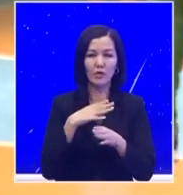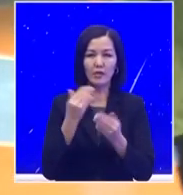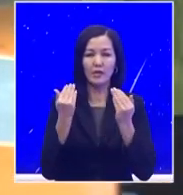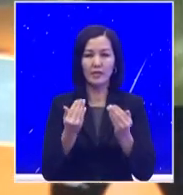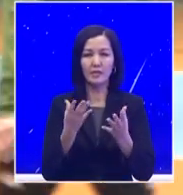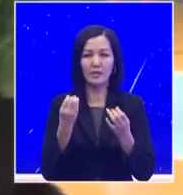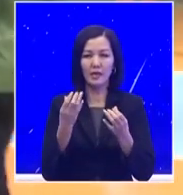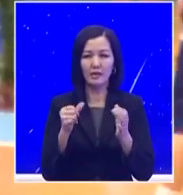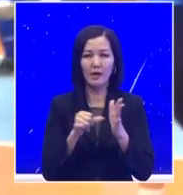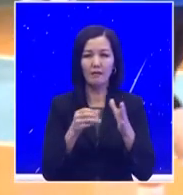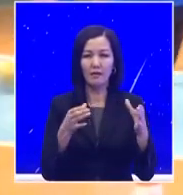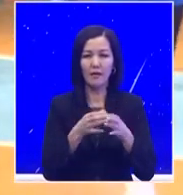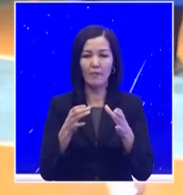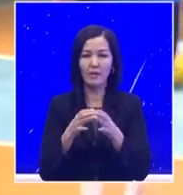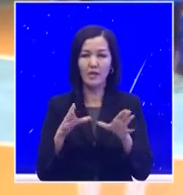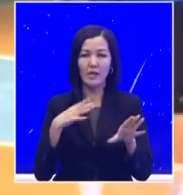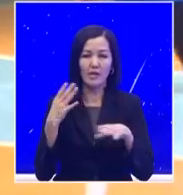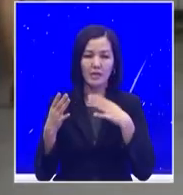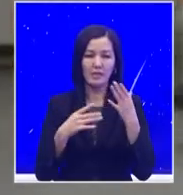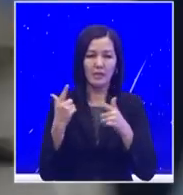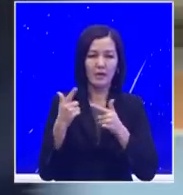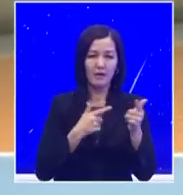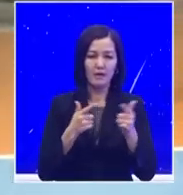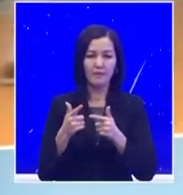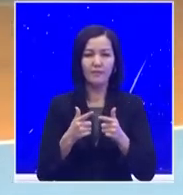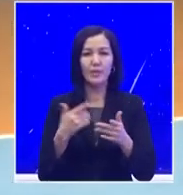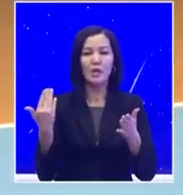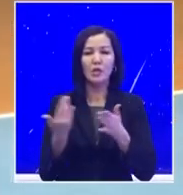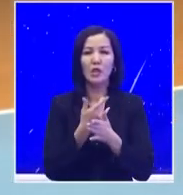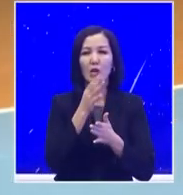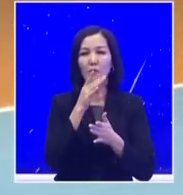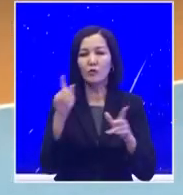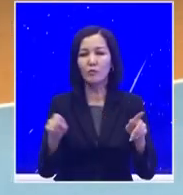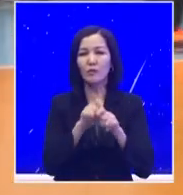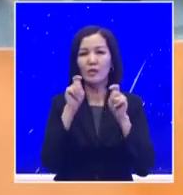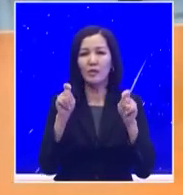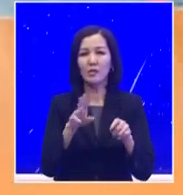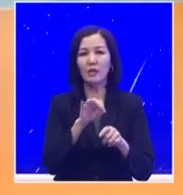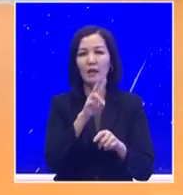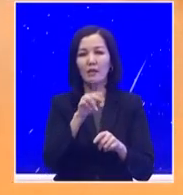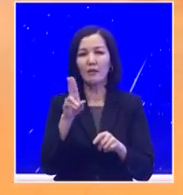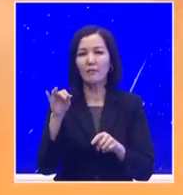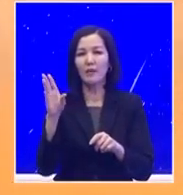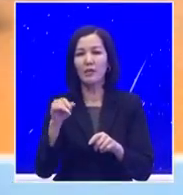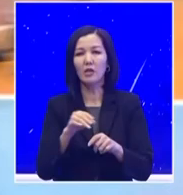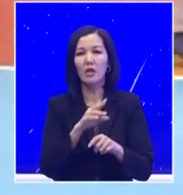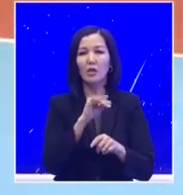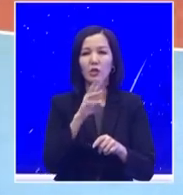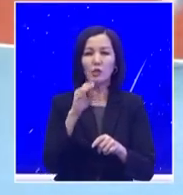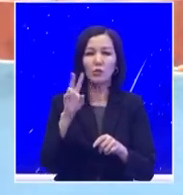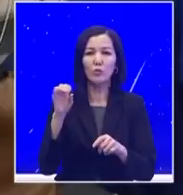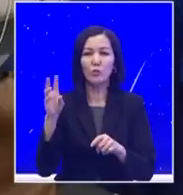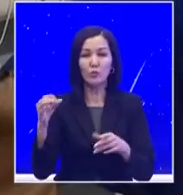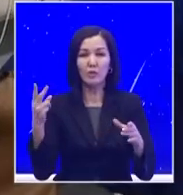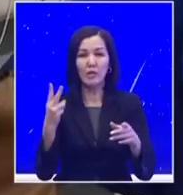таңда 6 команда 2-ші маусымға дайын. Жаңа маусымның шымылдығын Талды Париж бен Жетісу Ньюс командалары ашты. Тартысы өткен